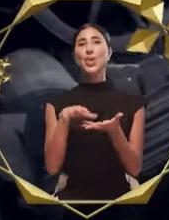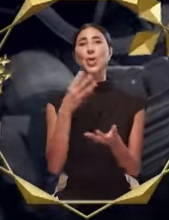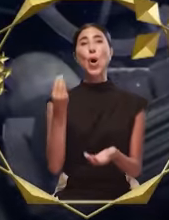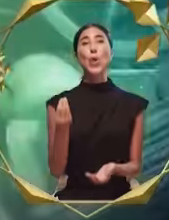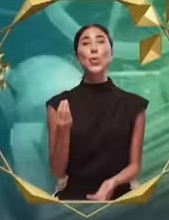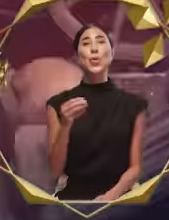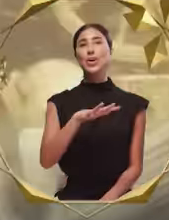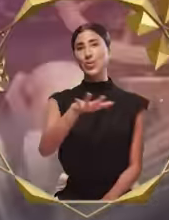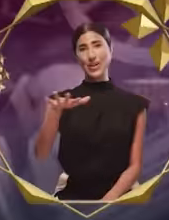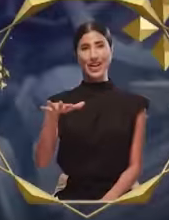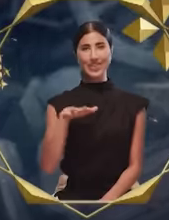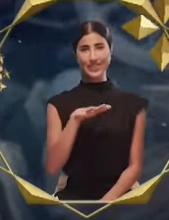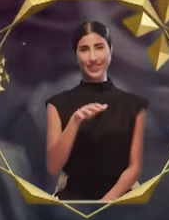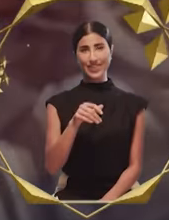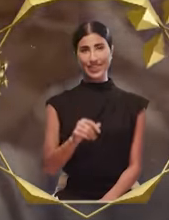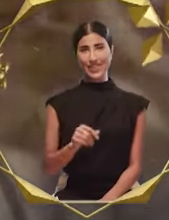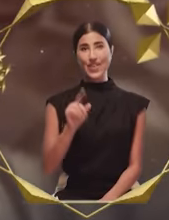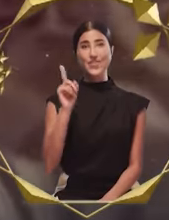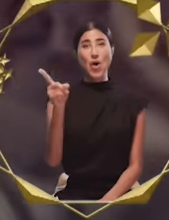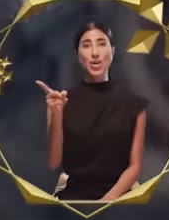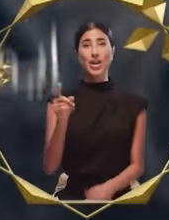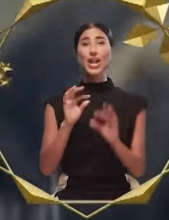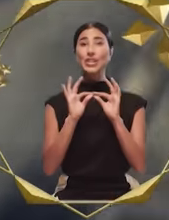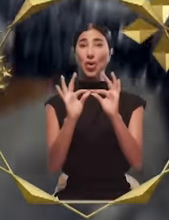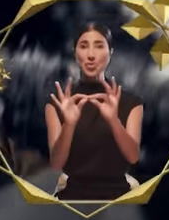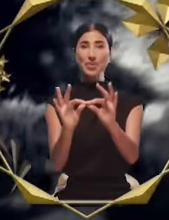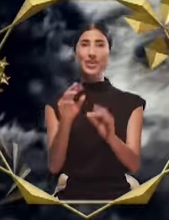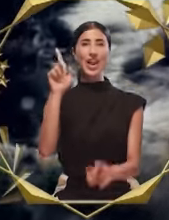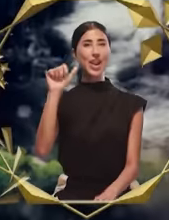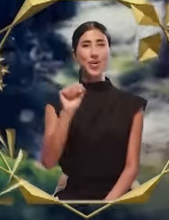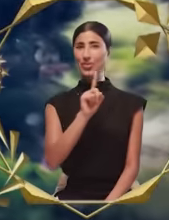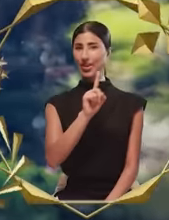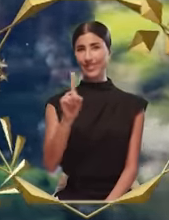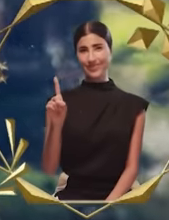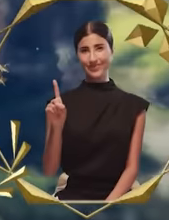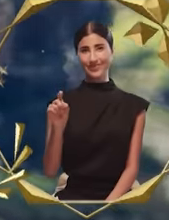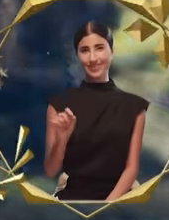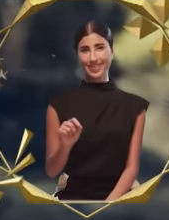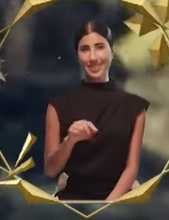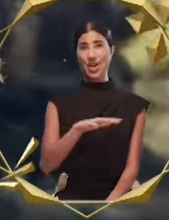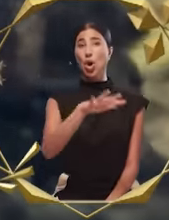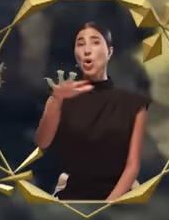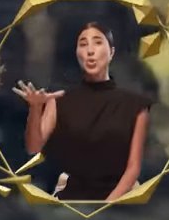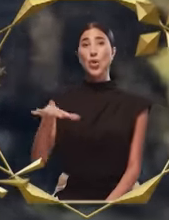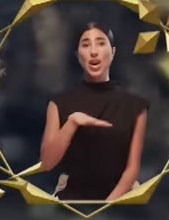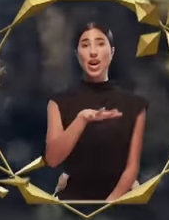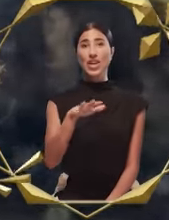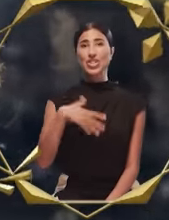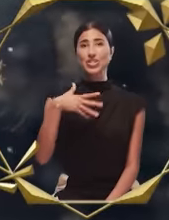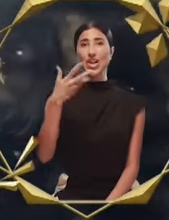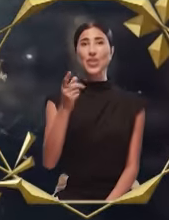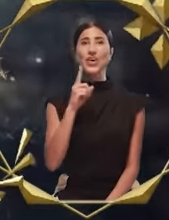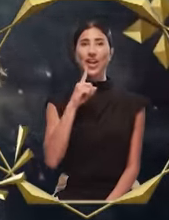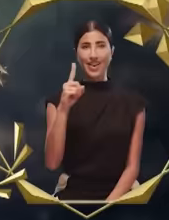لا شيء حلو كله، فهناك دوما لولا كلنا شيء